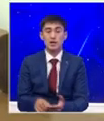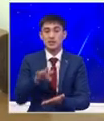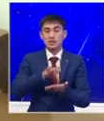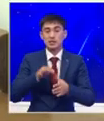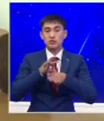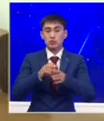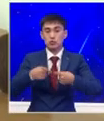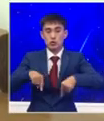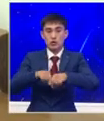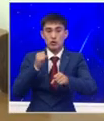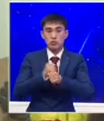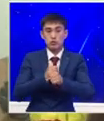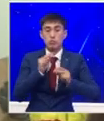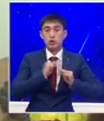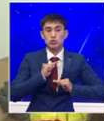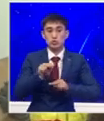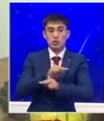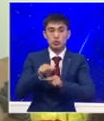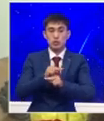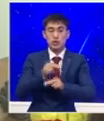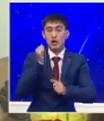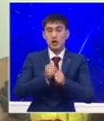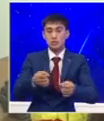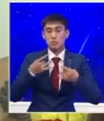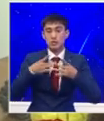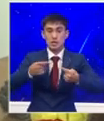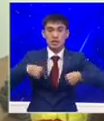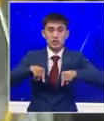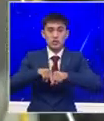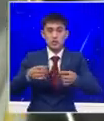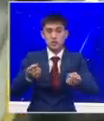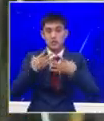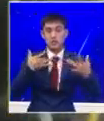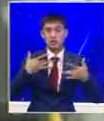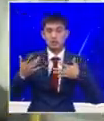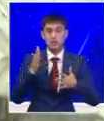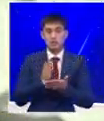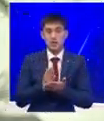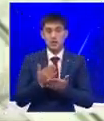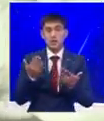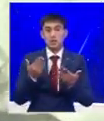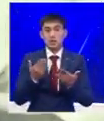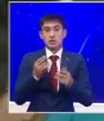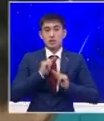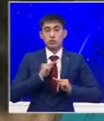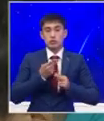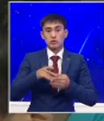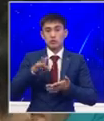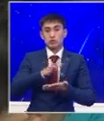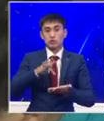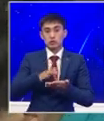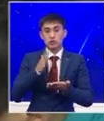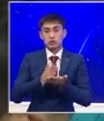ведется кружковая работа по трудовому обучению, а к каждому празднику организуются яркие торжества. Кроме того, благодаря работе данного